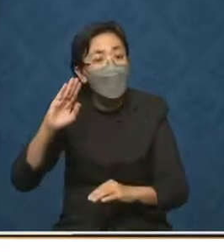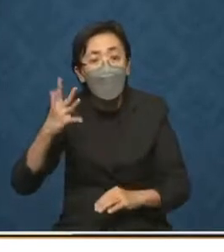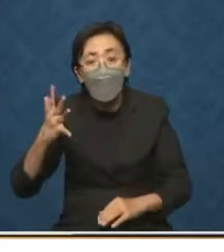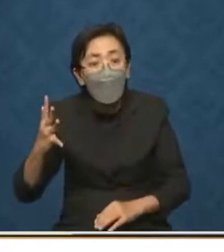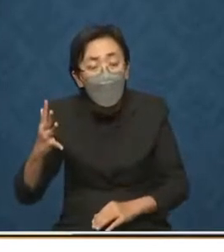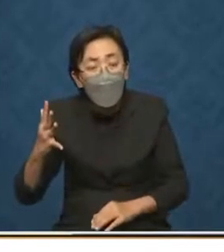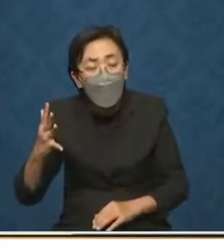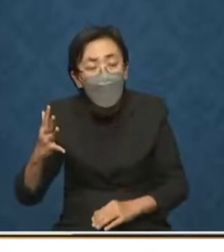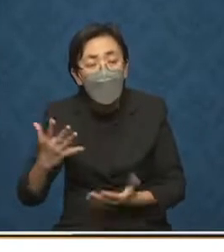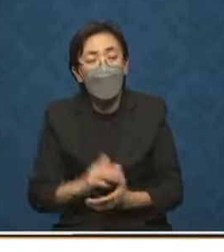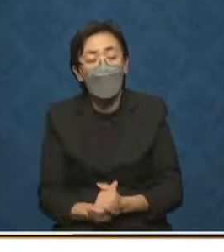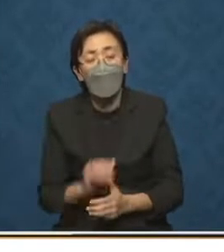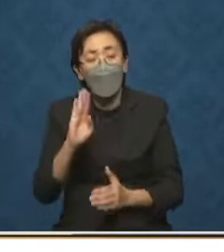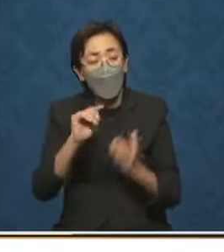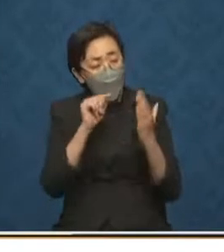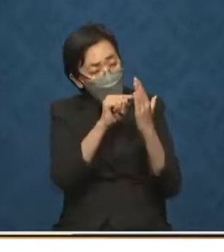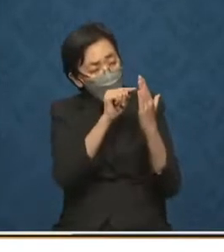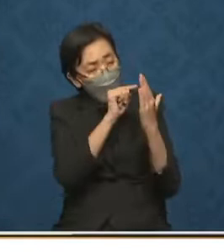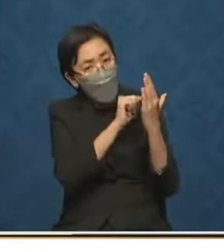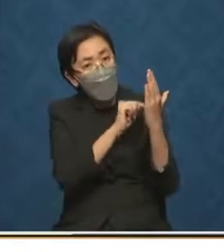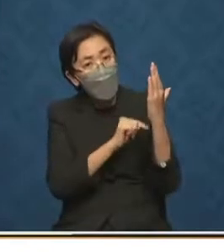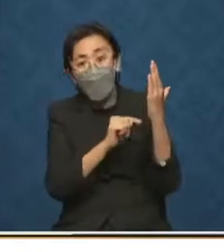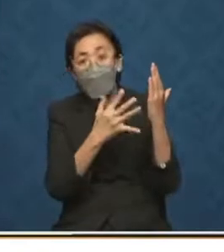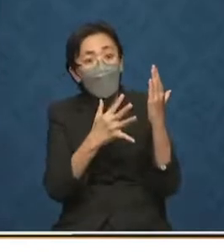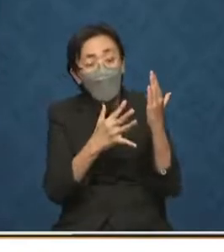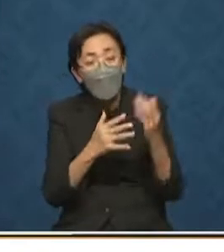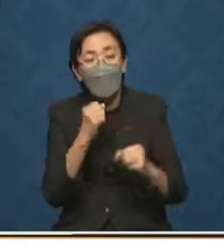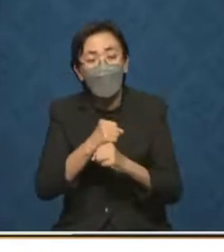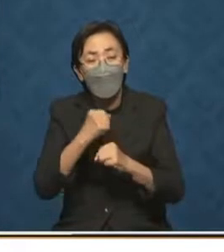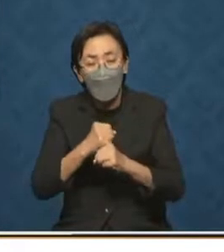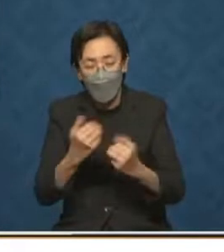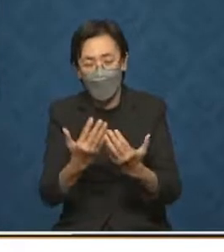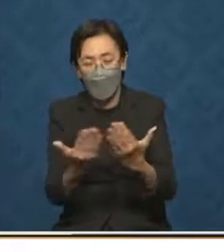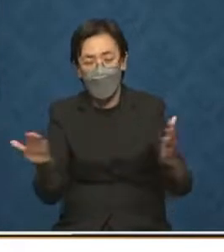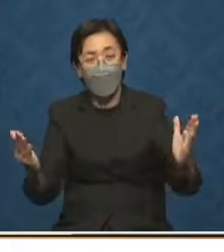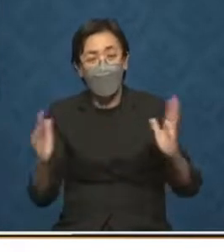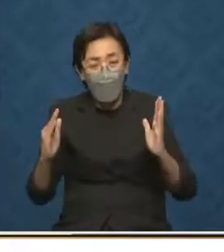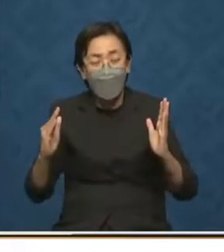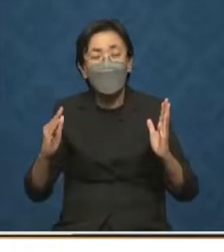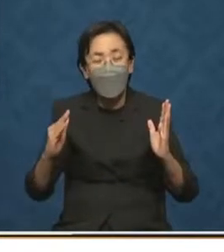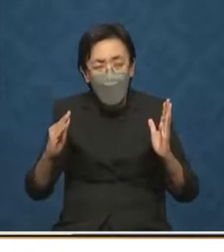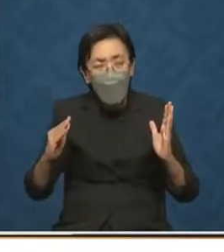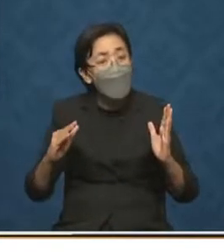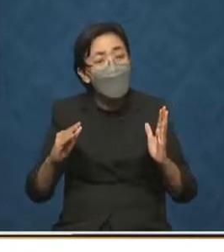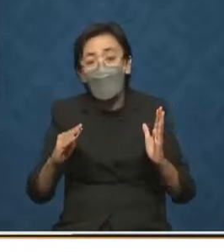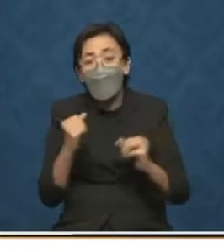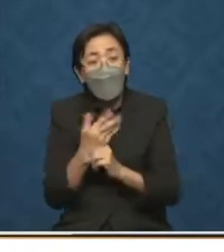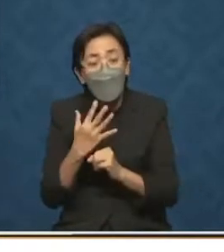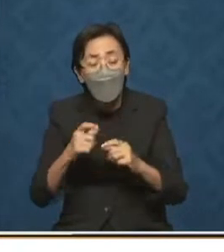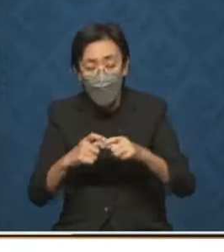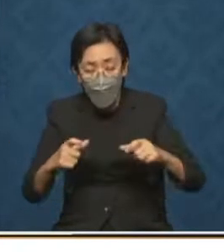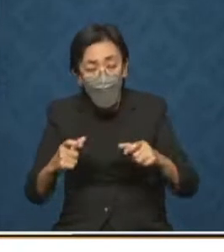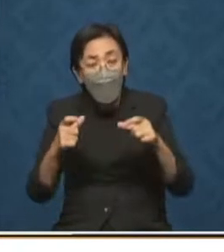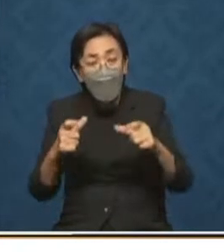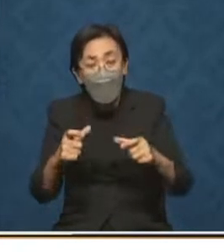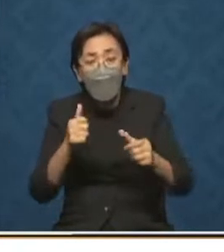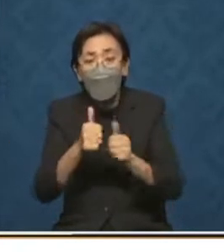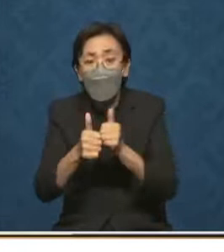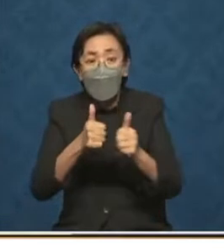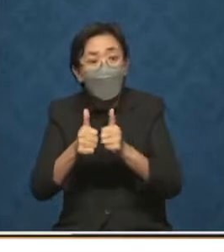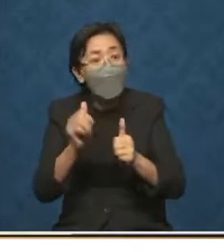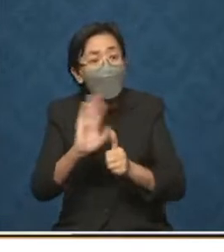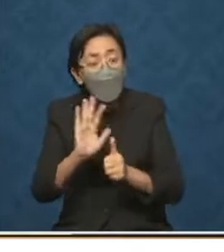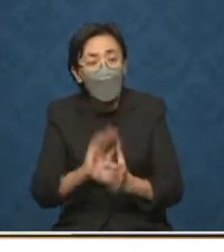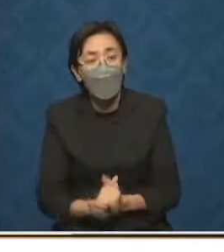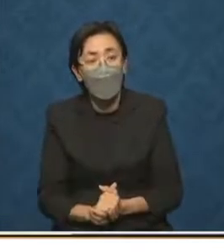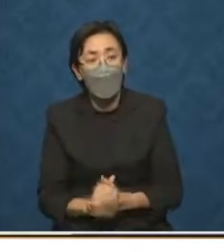อนะครับที่เป็นบริษัทลับเหนา กระสร้างรวได้เลย หรอยัไ่ถึงไม่ไปยนซองสอบราคาถ้ท่านประทานดูที่